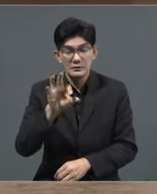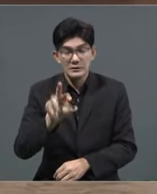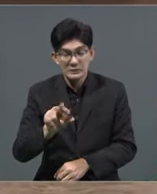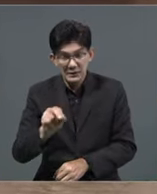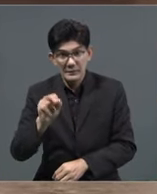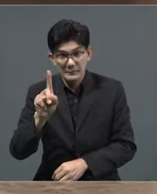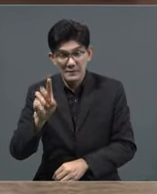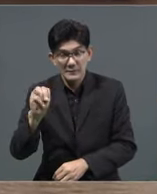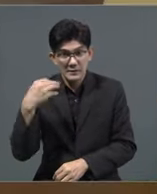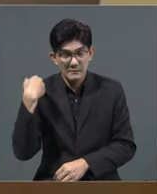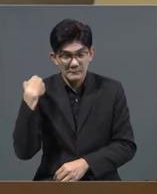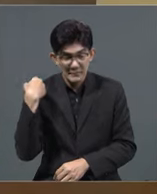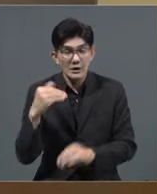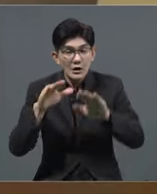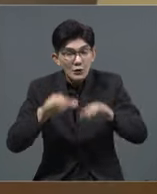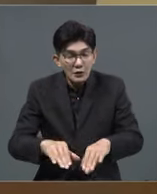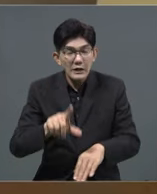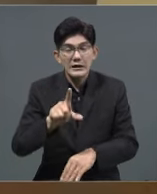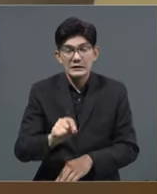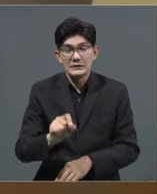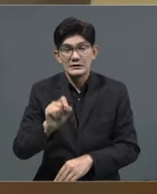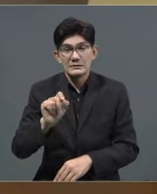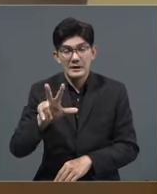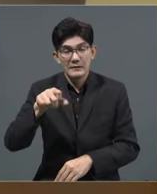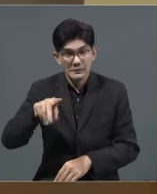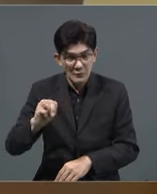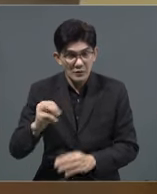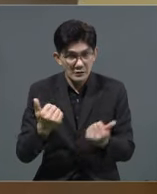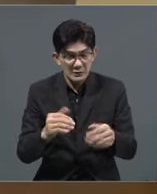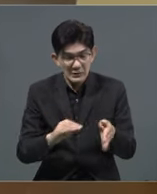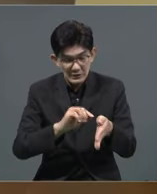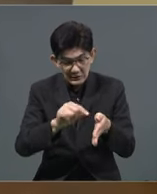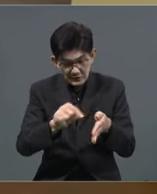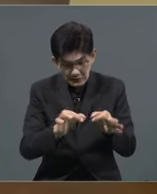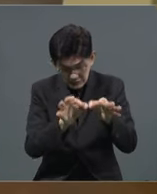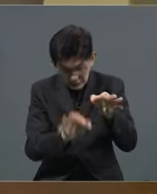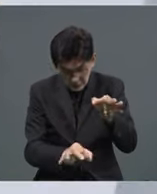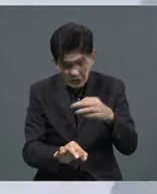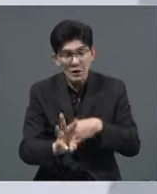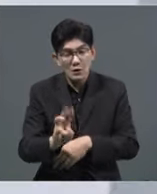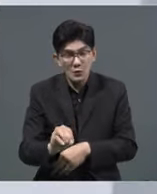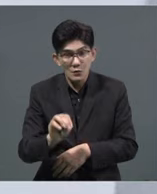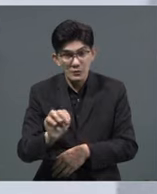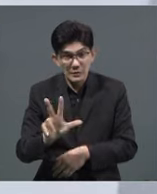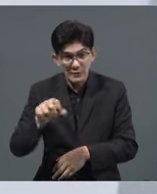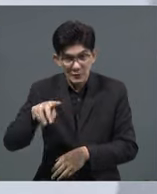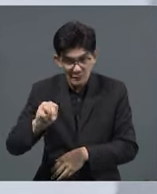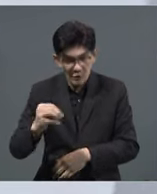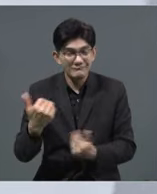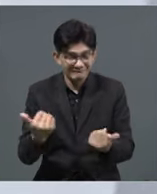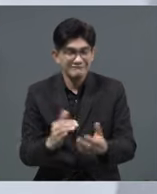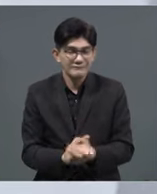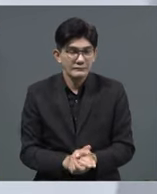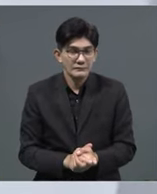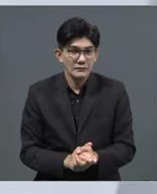ดลงไปจากเมื่อวานนี้23เซนนะฮะระดับณตอนนี้เนี่ยอยู่ต่ำกว่าระดับวิกฤต63เซนติเมตรเพราะว่าวิกฤตเนี่ยอยู่ที่